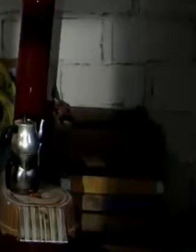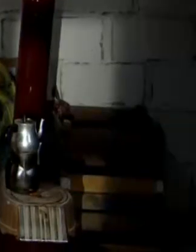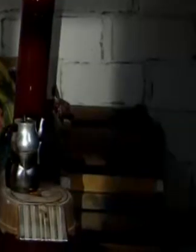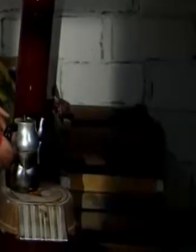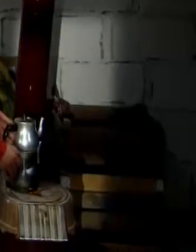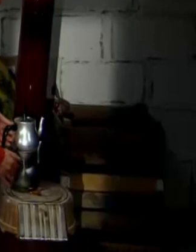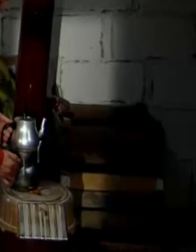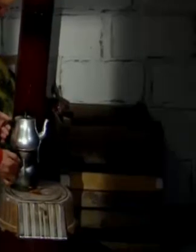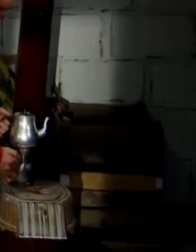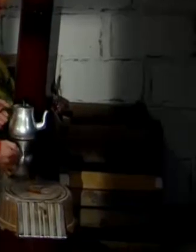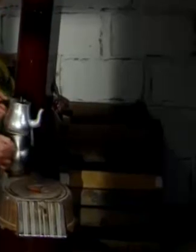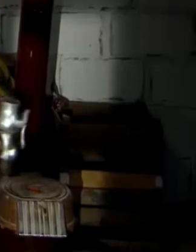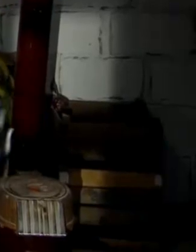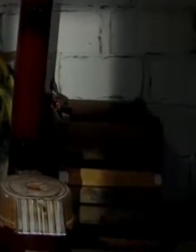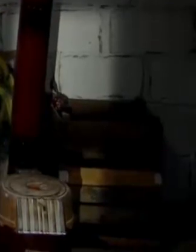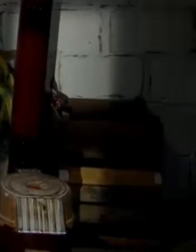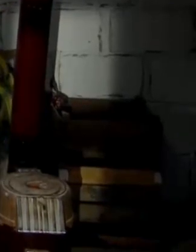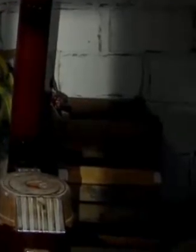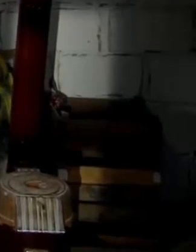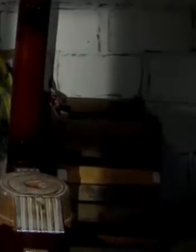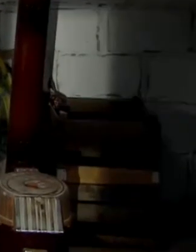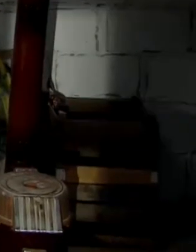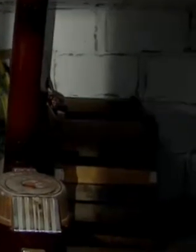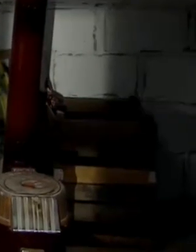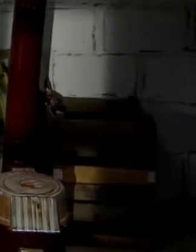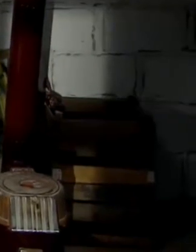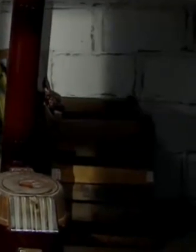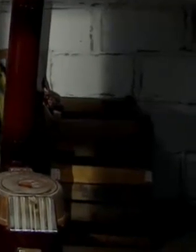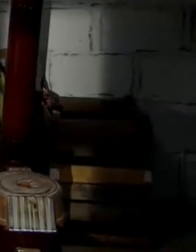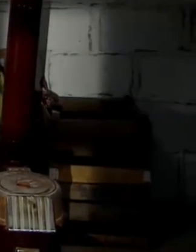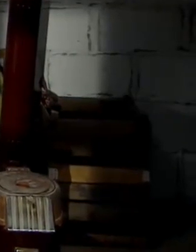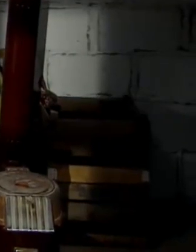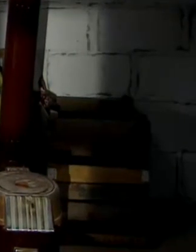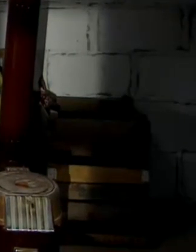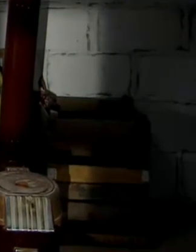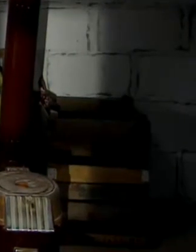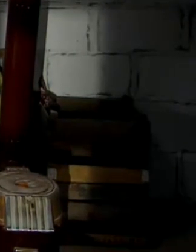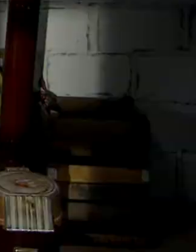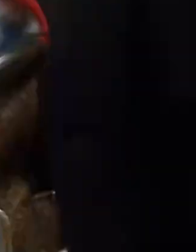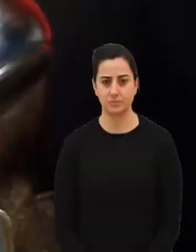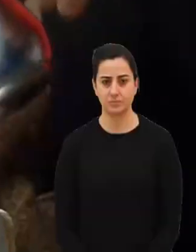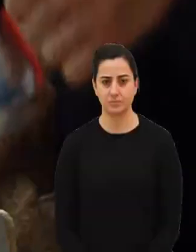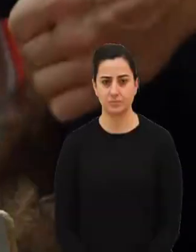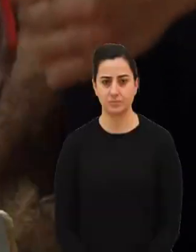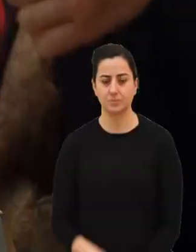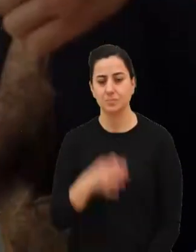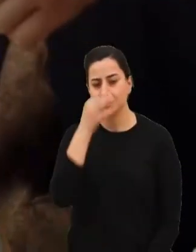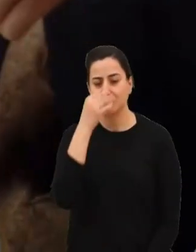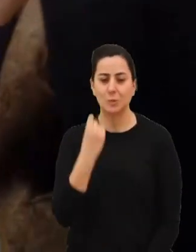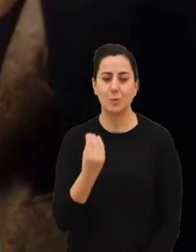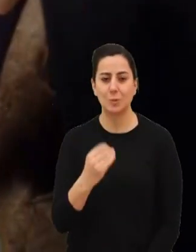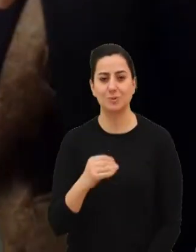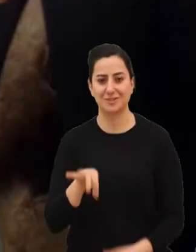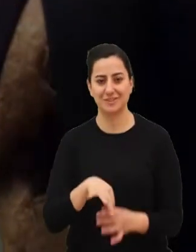oturdu. Ergun masadaki ters bardakları düzeltip sobada duran çaydanlığa uzandı. Oo, mis gibi de